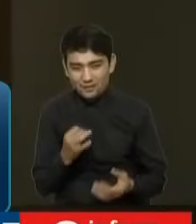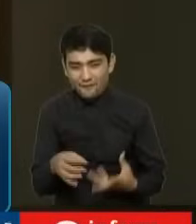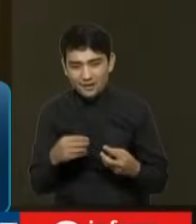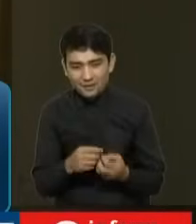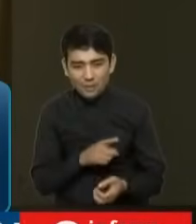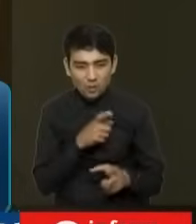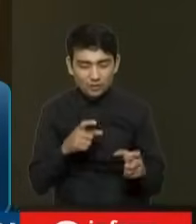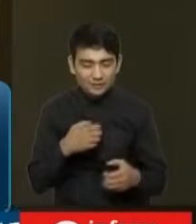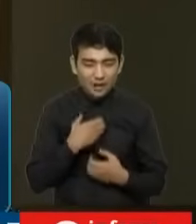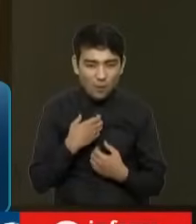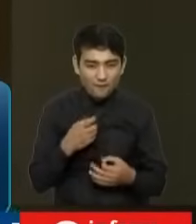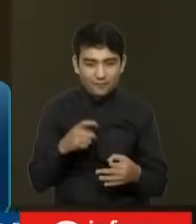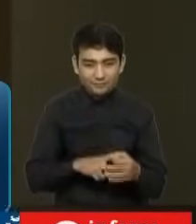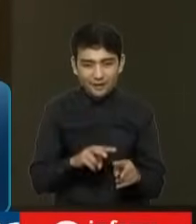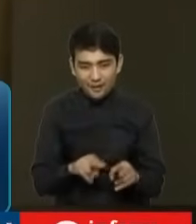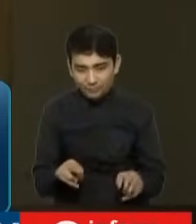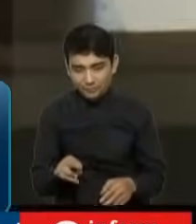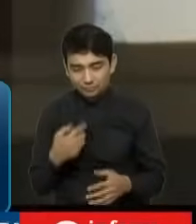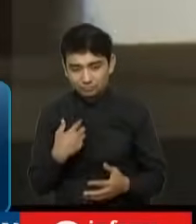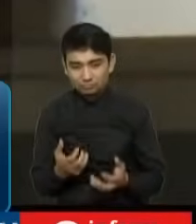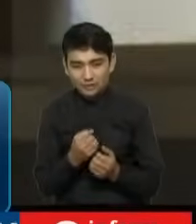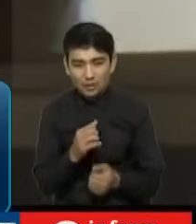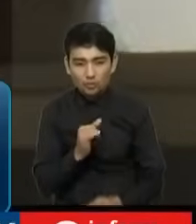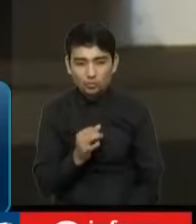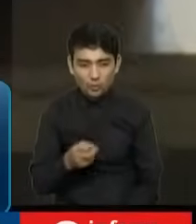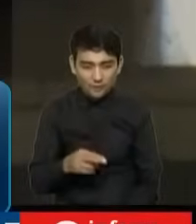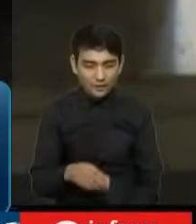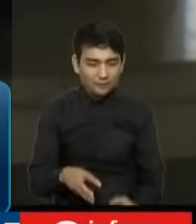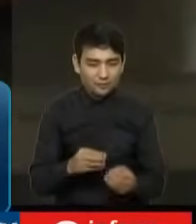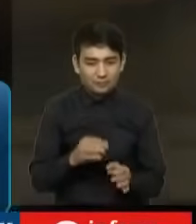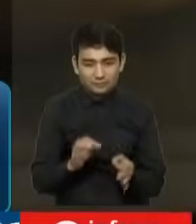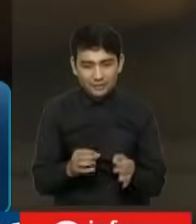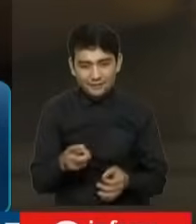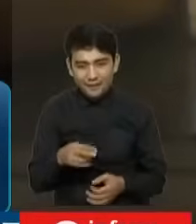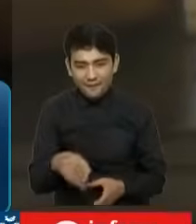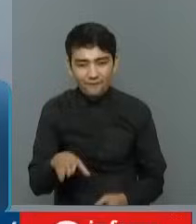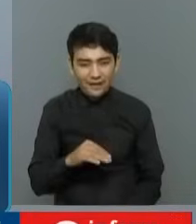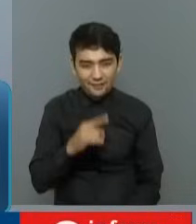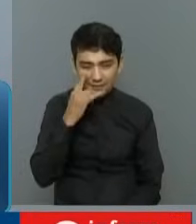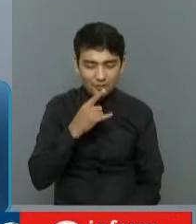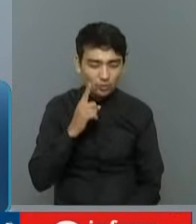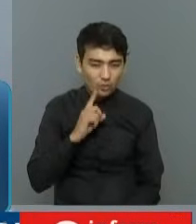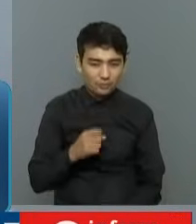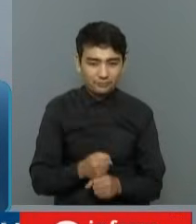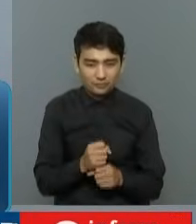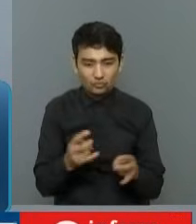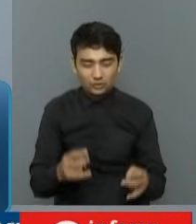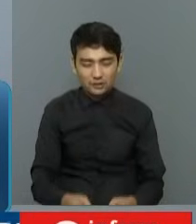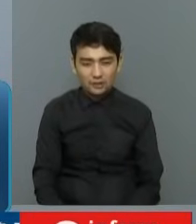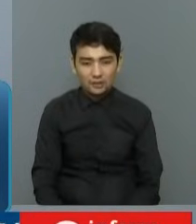в сфере страхования поддерживают такую инициативу. Условия, правда, должны быть приемлемые для всех казахстанцев. Скажем так, уклад